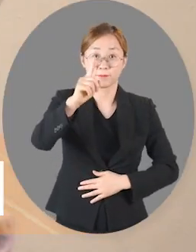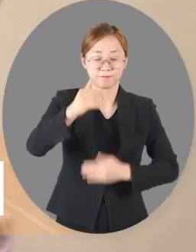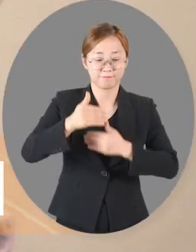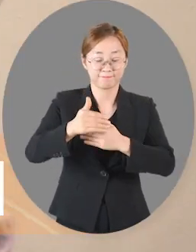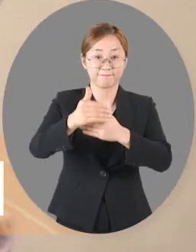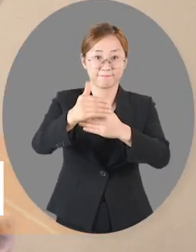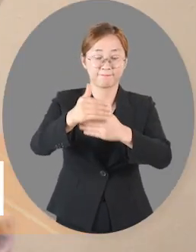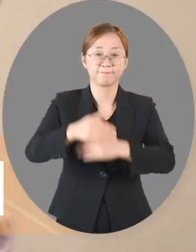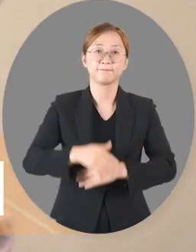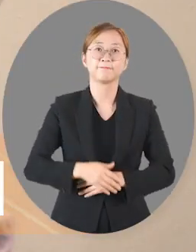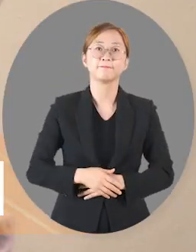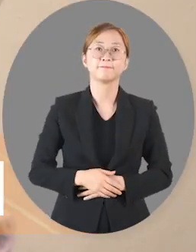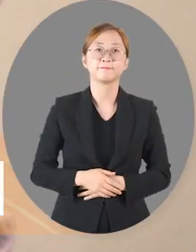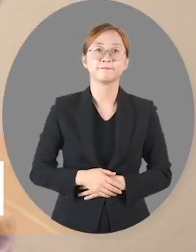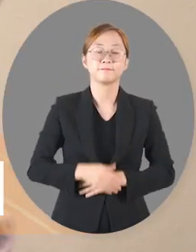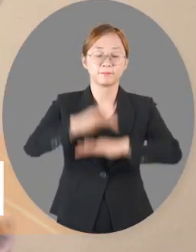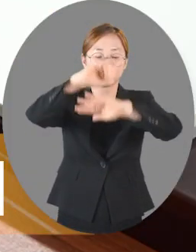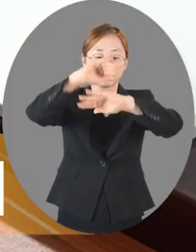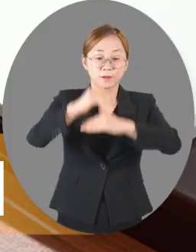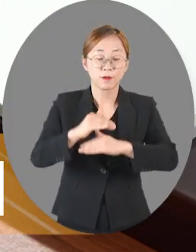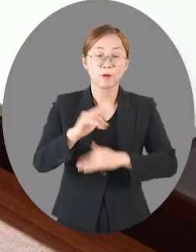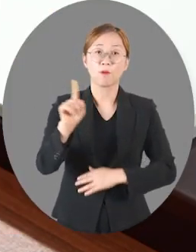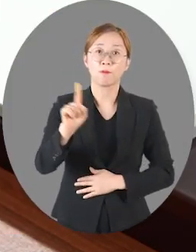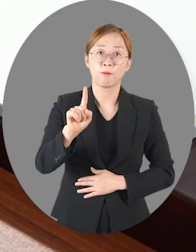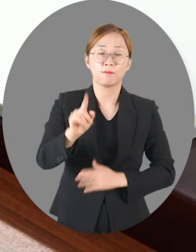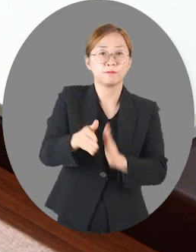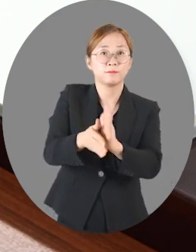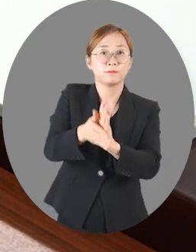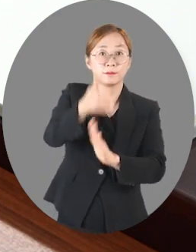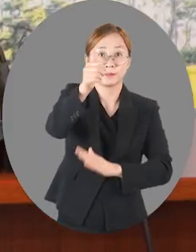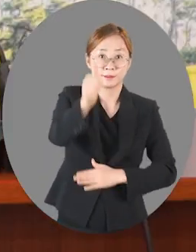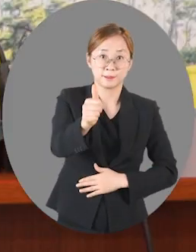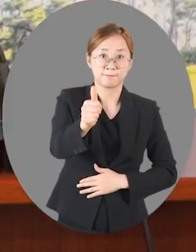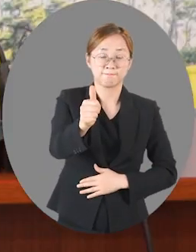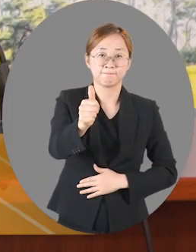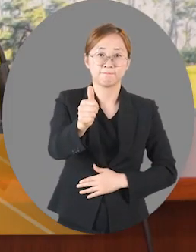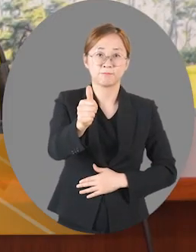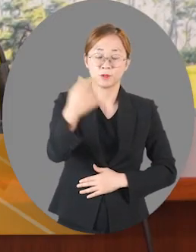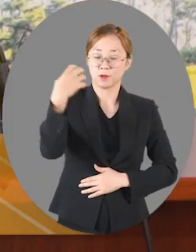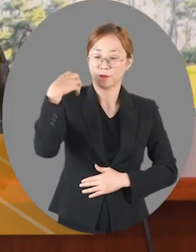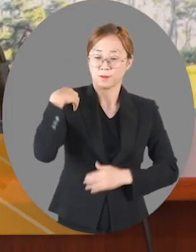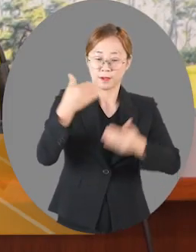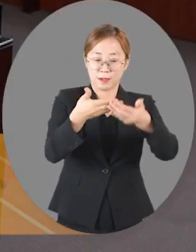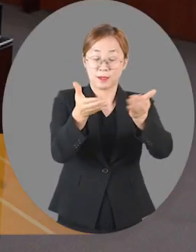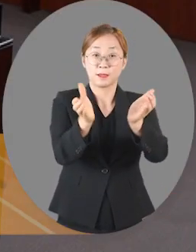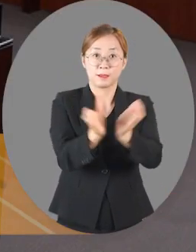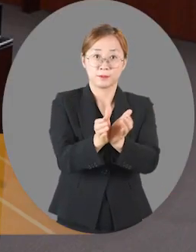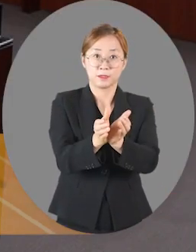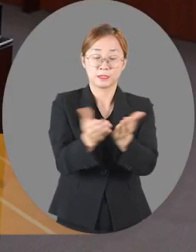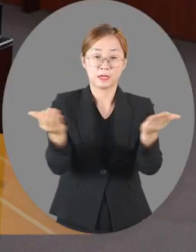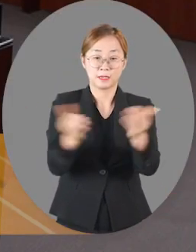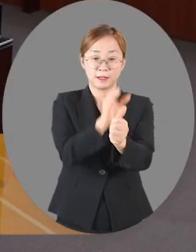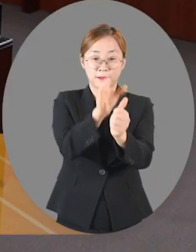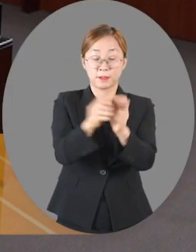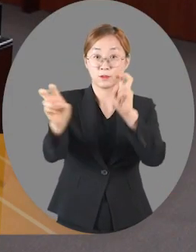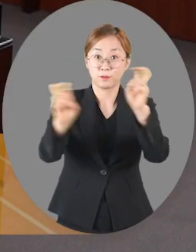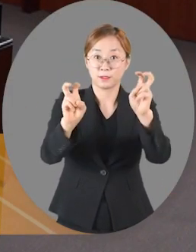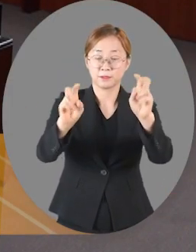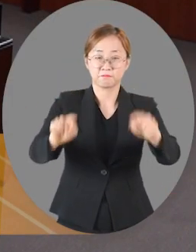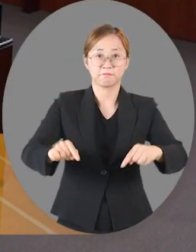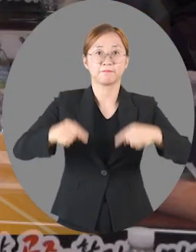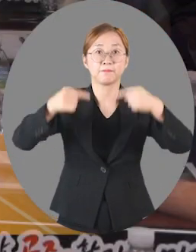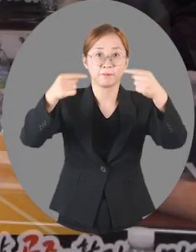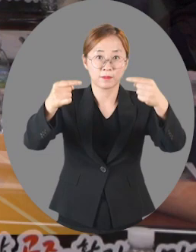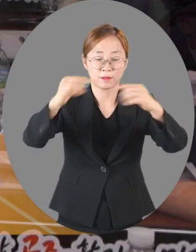설치 용역보고가 진행됐습니다. 이날 보고에는 김정섭 공주시장 및 유관부서와 용역사가